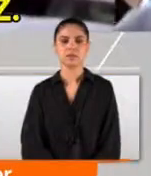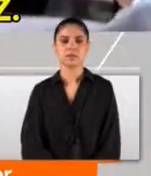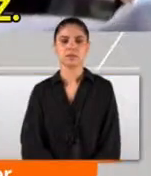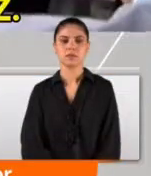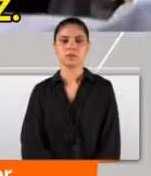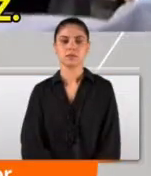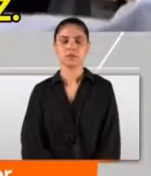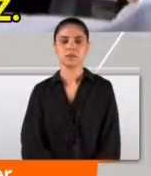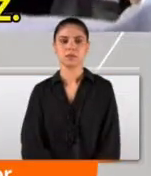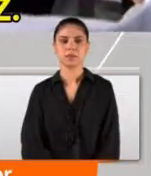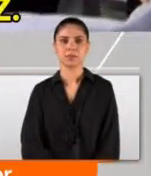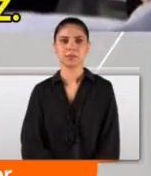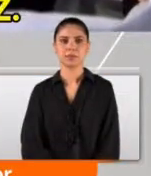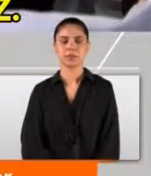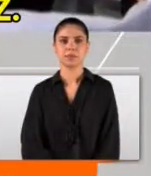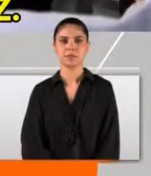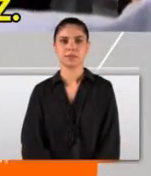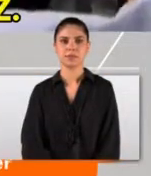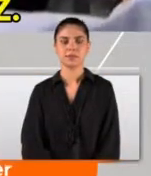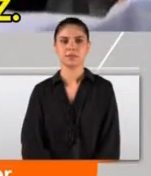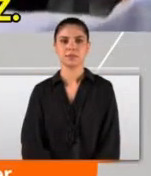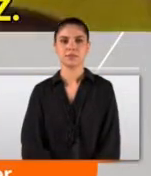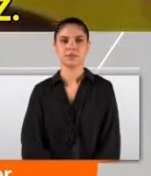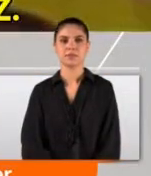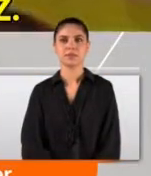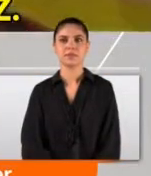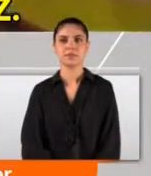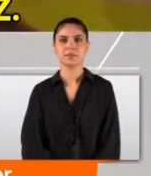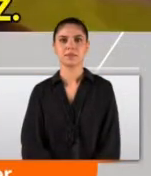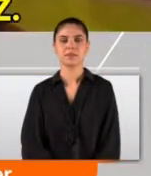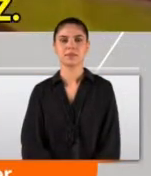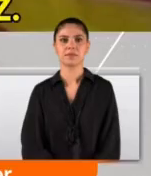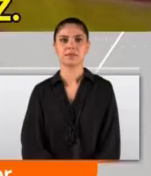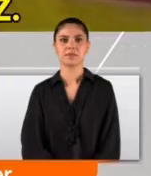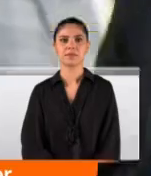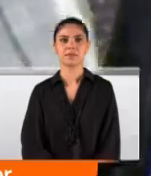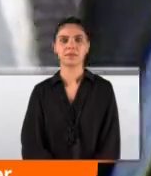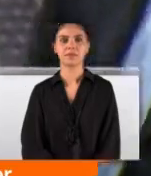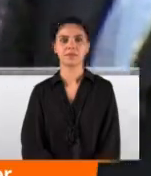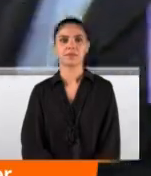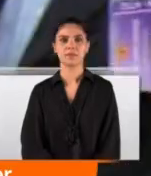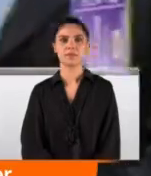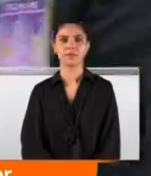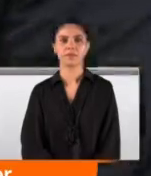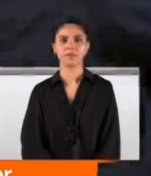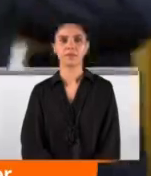Dostumuzuz, dayanışma içerisindeyiz, umutsuz olmayın, ne yaparsak beraber yapacağız.